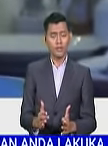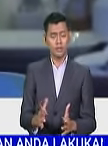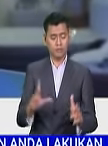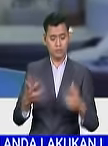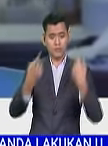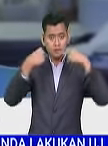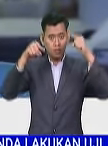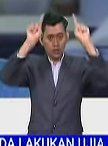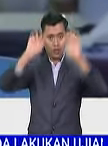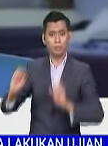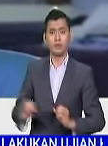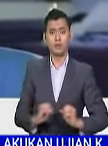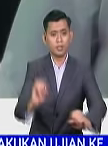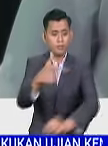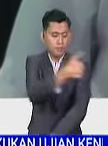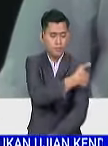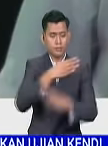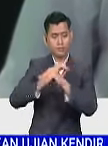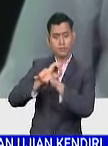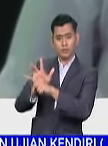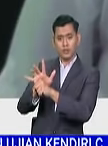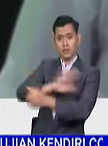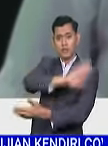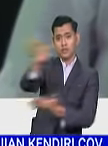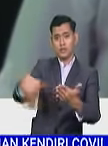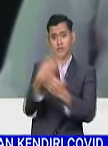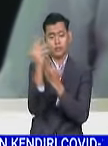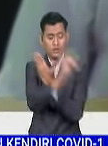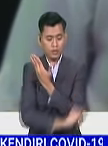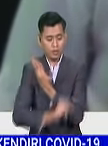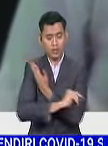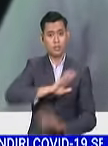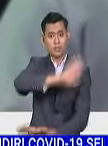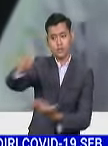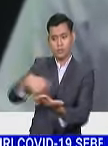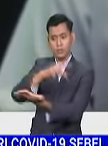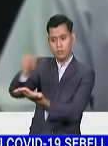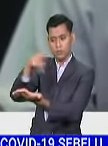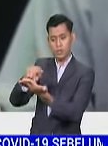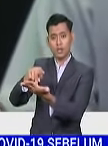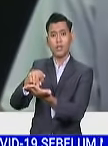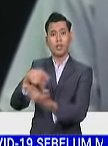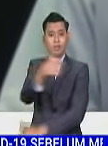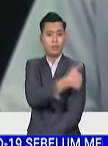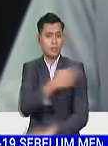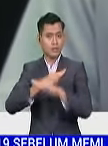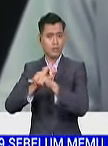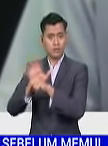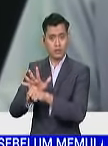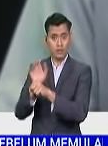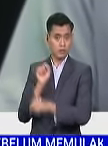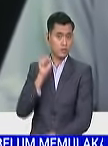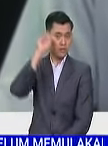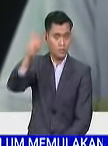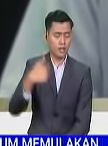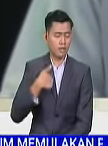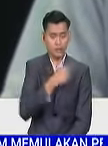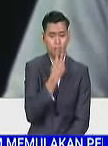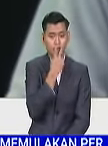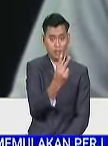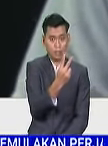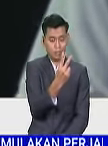PPV seluruh negeri. Semua pusat pemberian vaksin di seluruh negeri Sabah, apabila kami turun dan melihat pihak